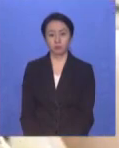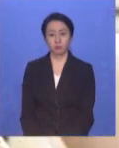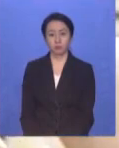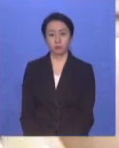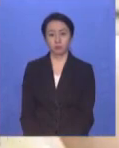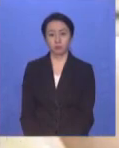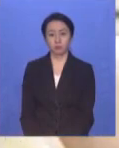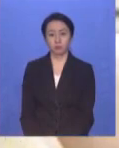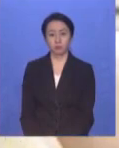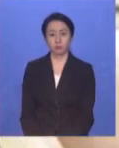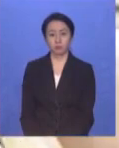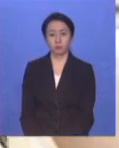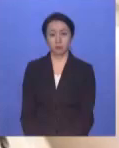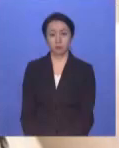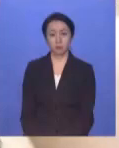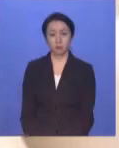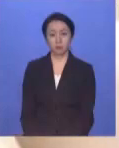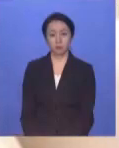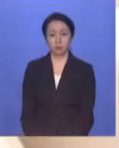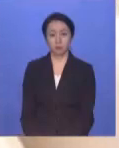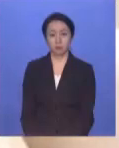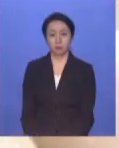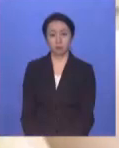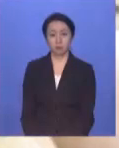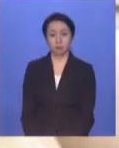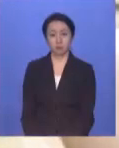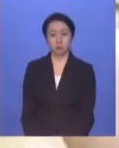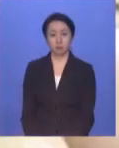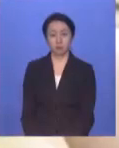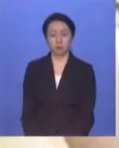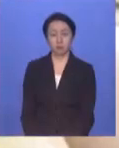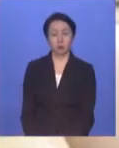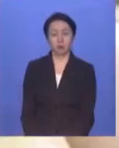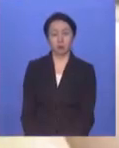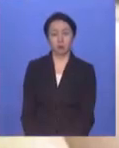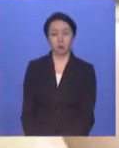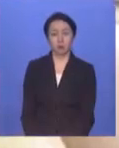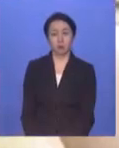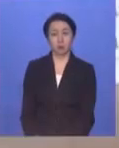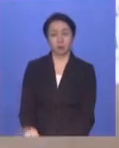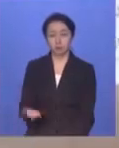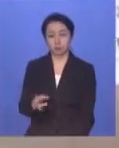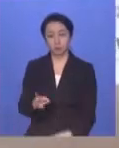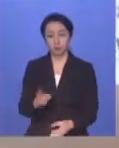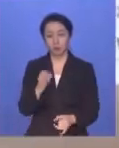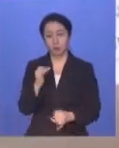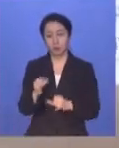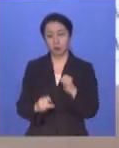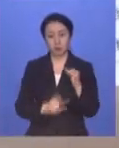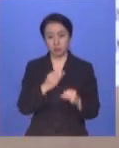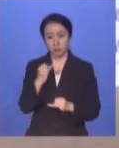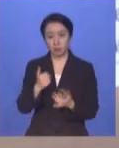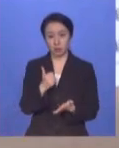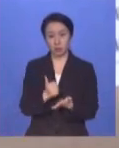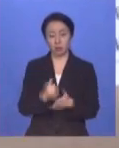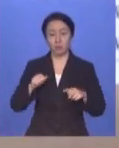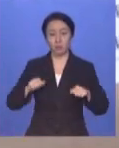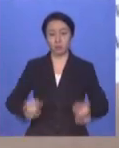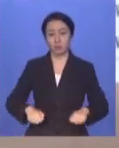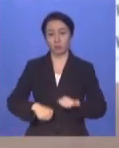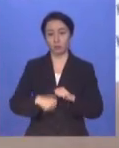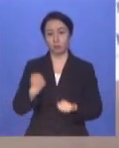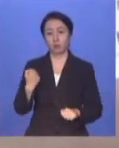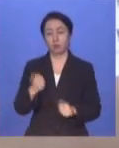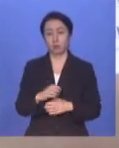ним идут. Мы же работаем в дневное время. Тогда фототаблицу хотя бы приобщайте качественно. Да? Диалогқа әкімшілік құқық бұзушылық